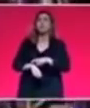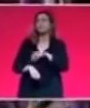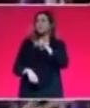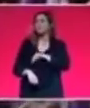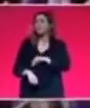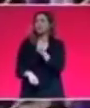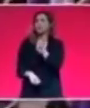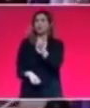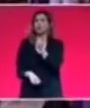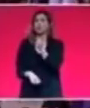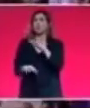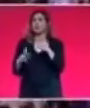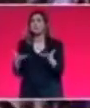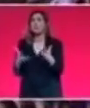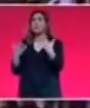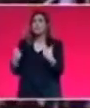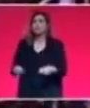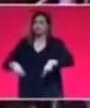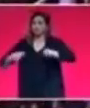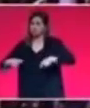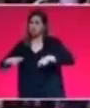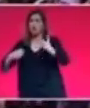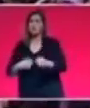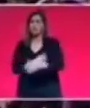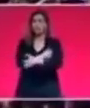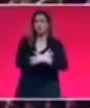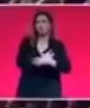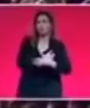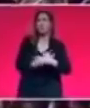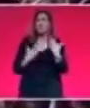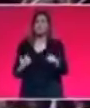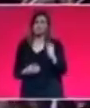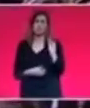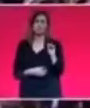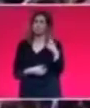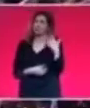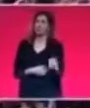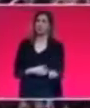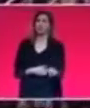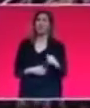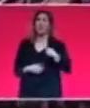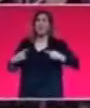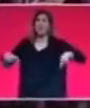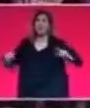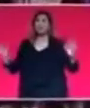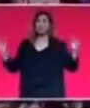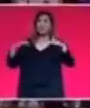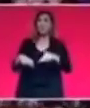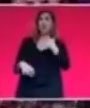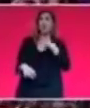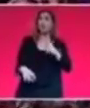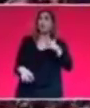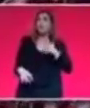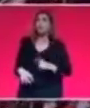συμφέροντα, ισχυροί και αδύναμοι στις ώρες ψιπλούτου και εκμετάλλευση. Είμαστε όλοι εδώ γιατί επιλέγουμε να είμαστε στην